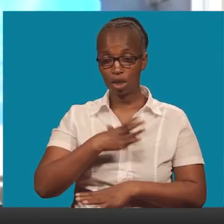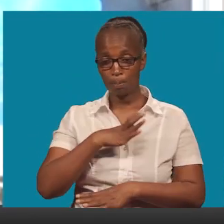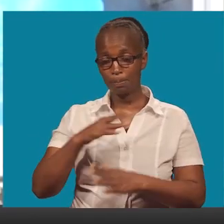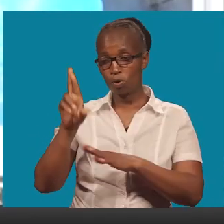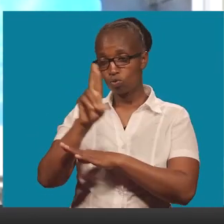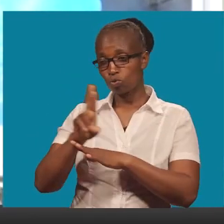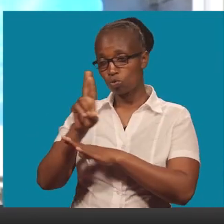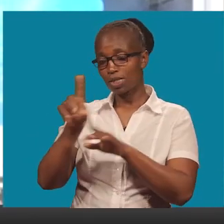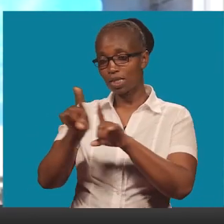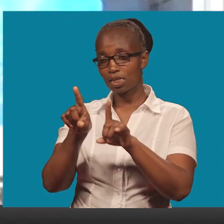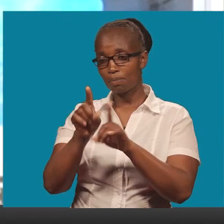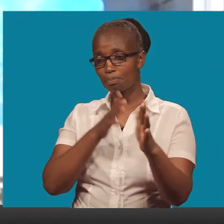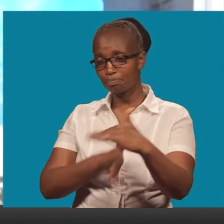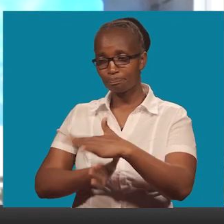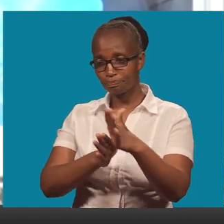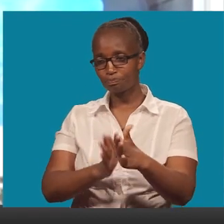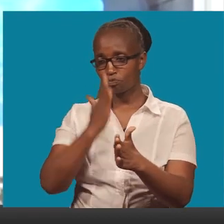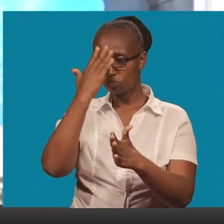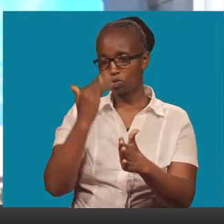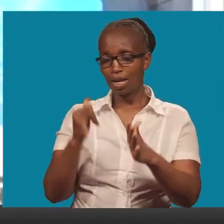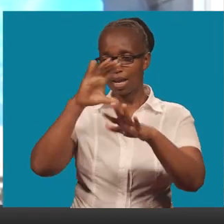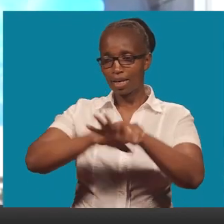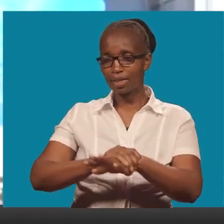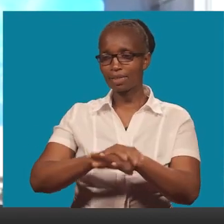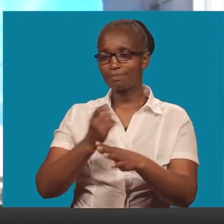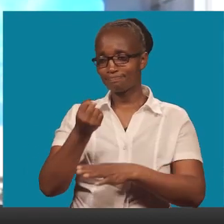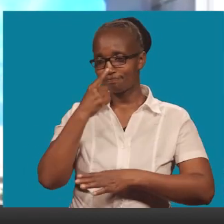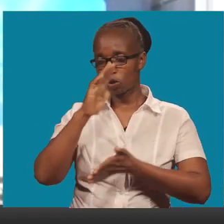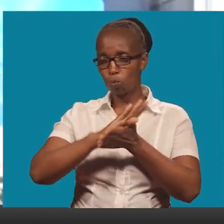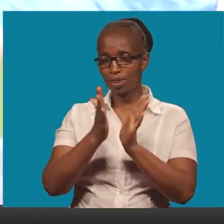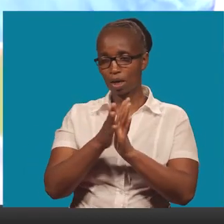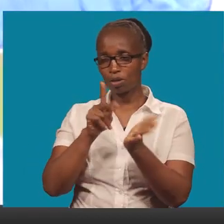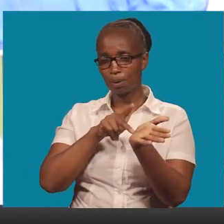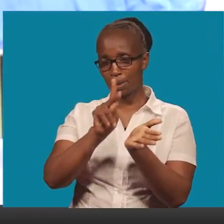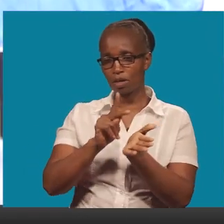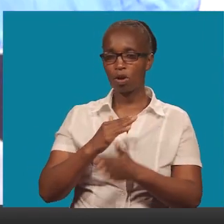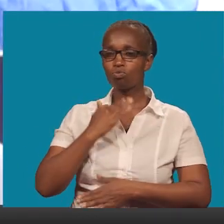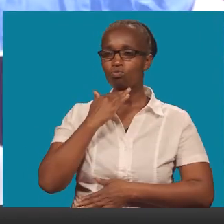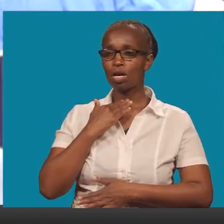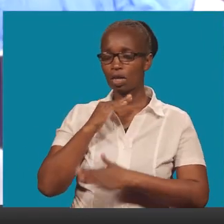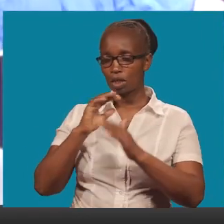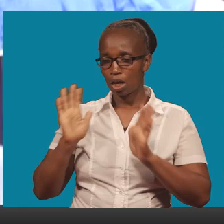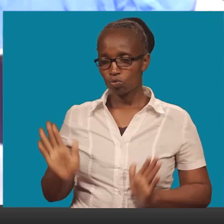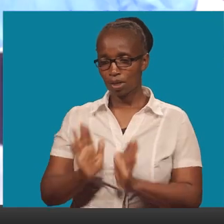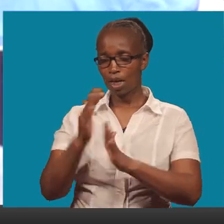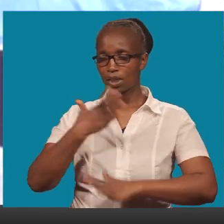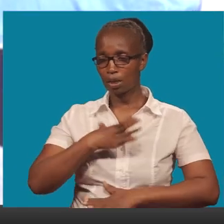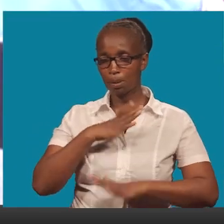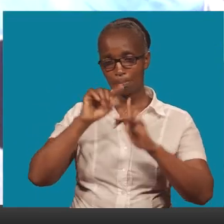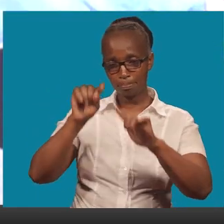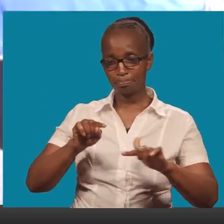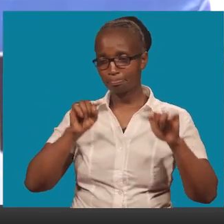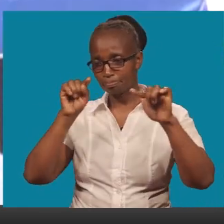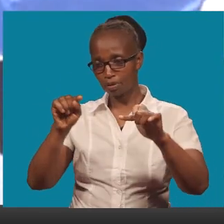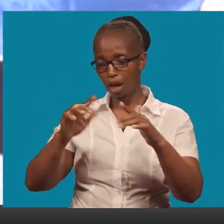wakazi kutumia fursa kama hizo ili kupata matibabu bila malipo. I will encourage our people to come out and do this free